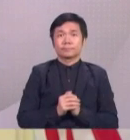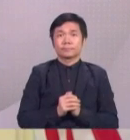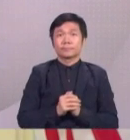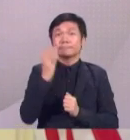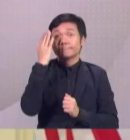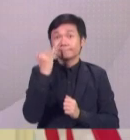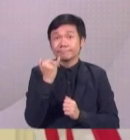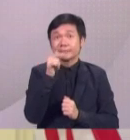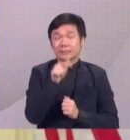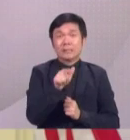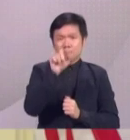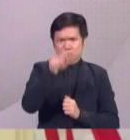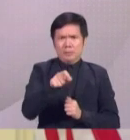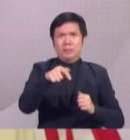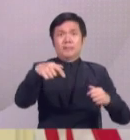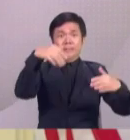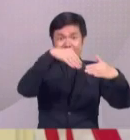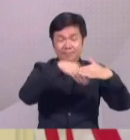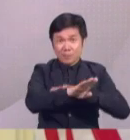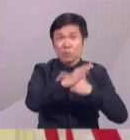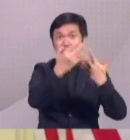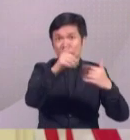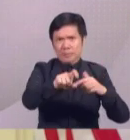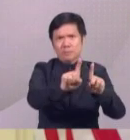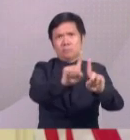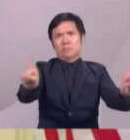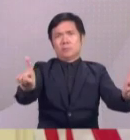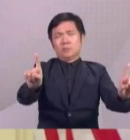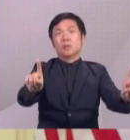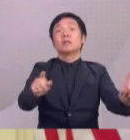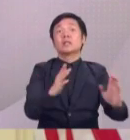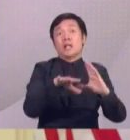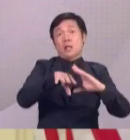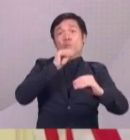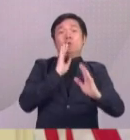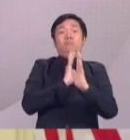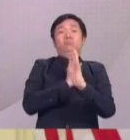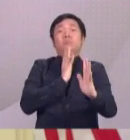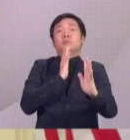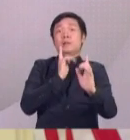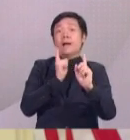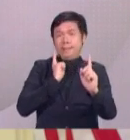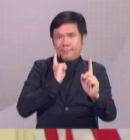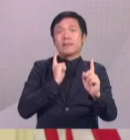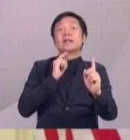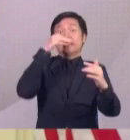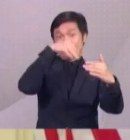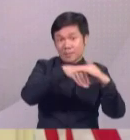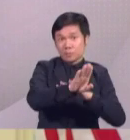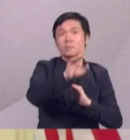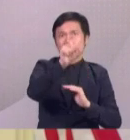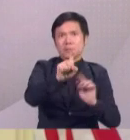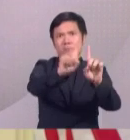penjarakan sosial berlaku juga di dalam kedai. Bukan setakat beratur, tetapi di dalam kedai pun penjarakan sosial ada. Mesti